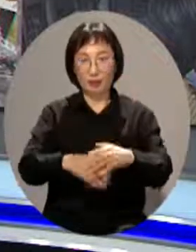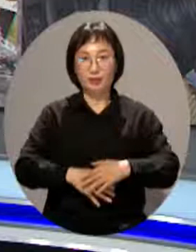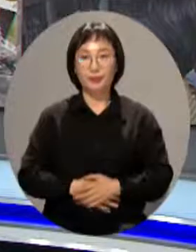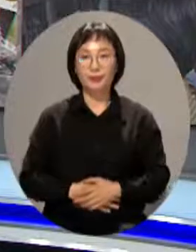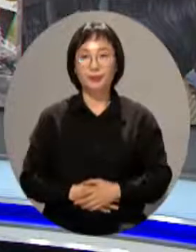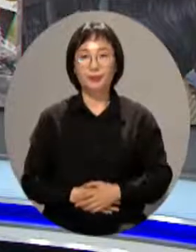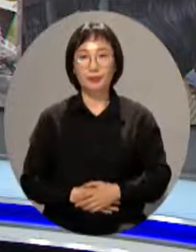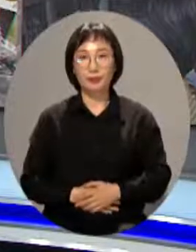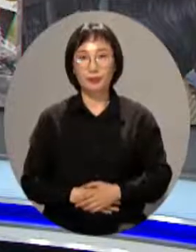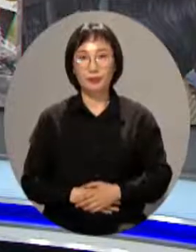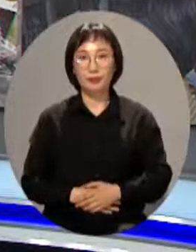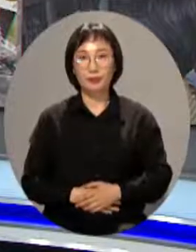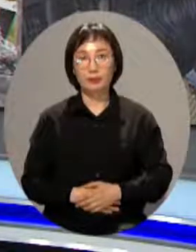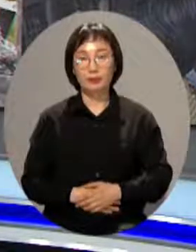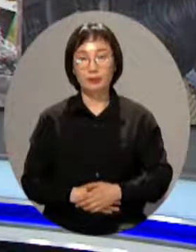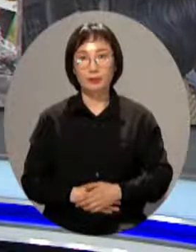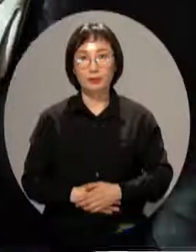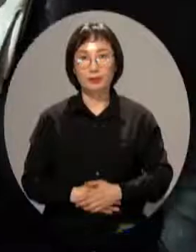입니다